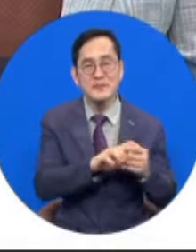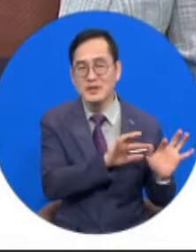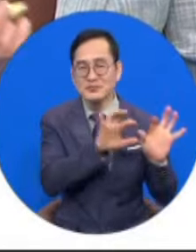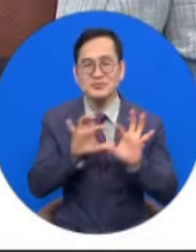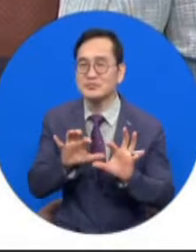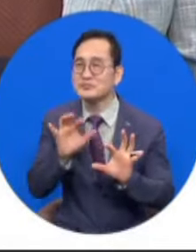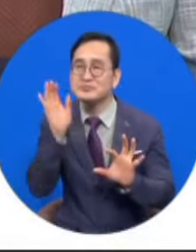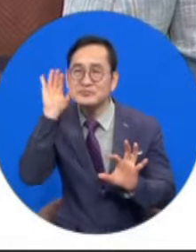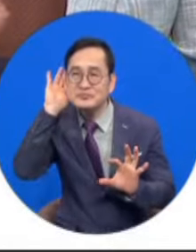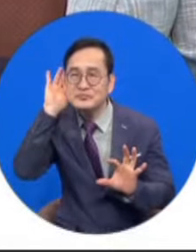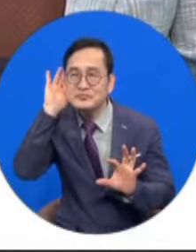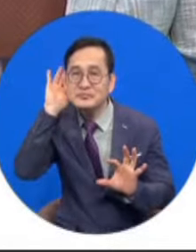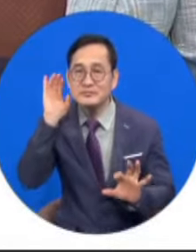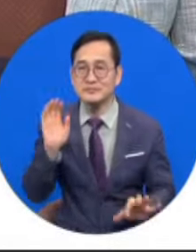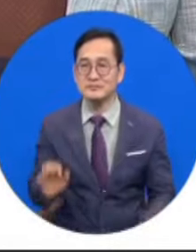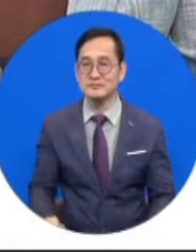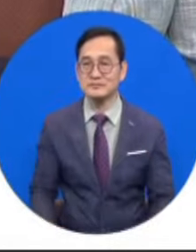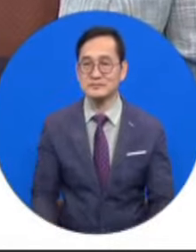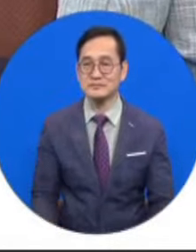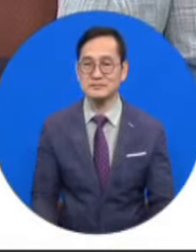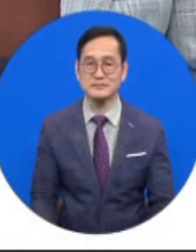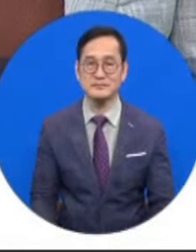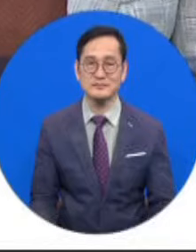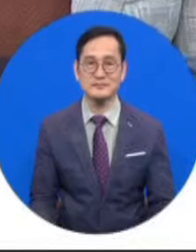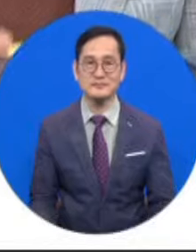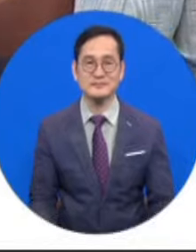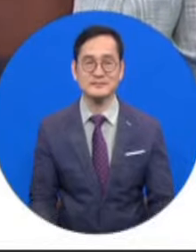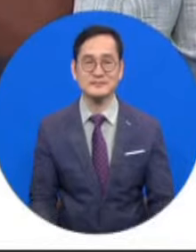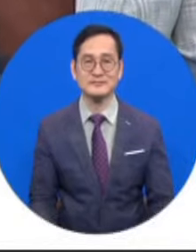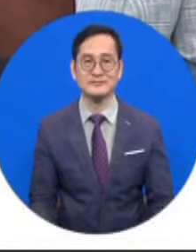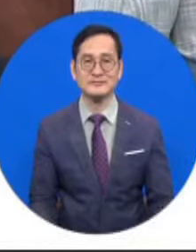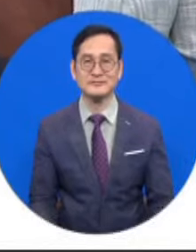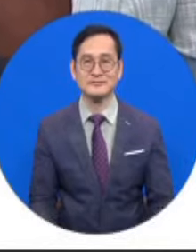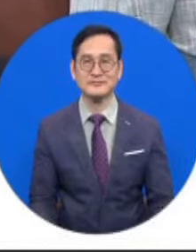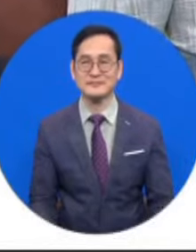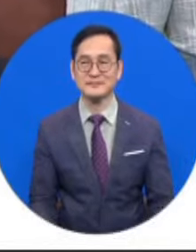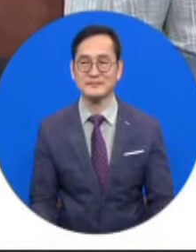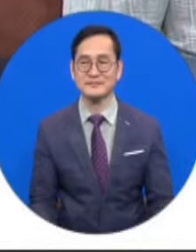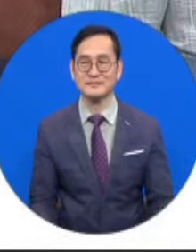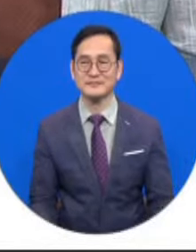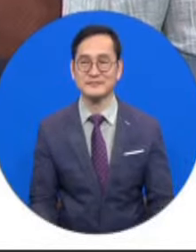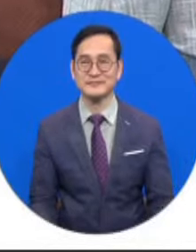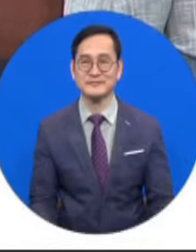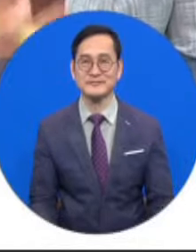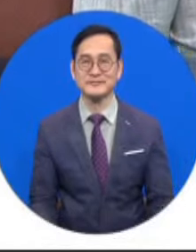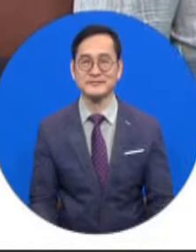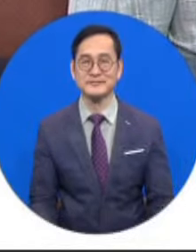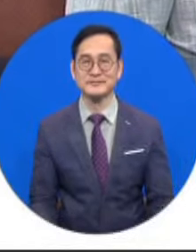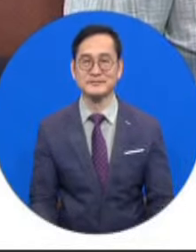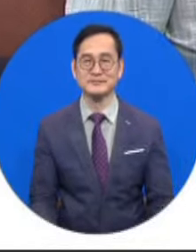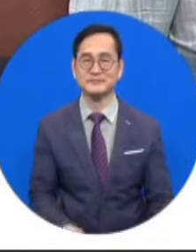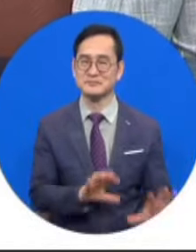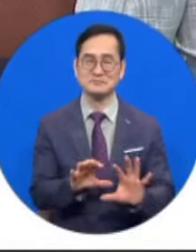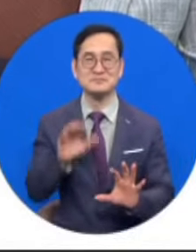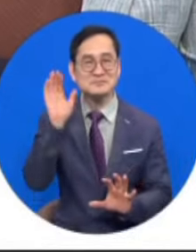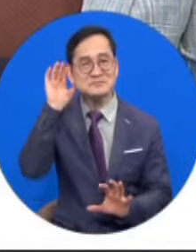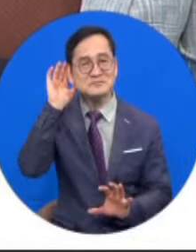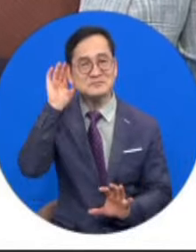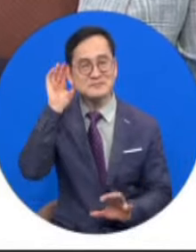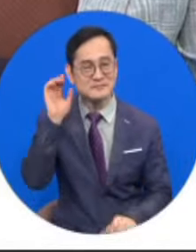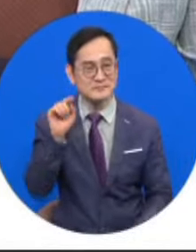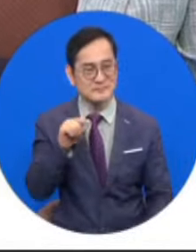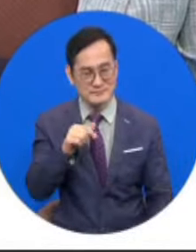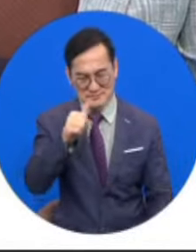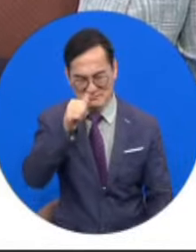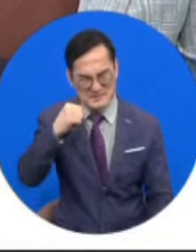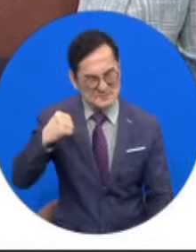제목이자아요 그래서 양기가 왜 나와요 근데 거기서 그러니까 허두 숨이 나오는데 그게 인생을 바꾸는 여섯